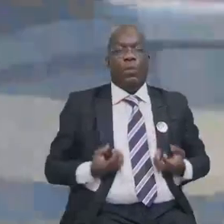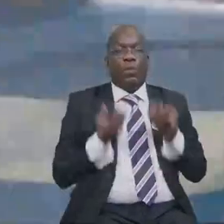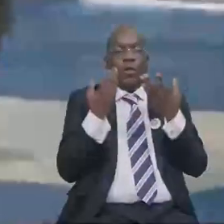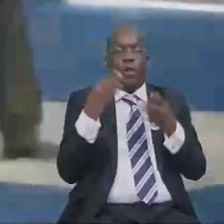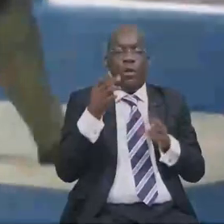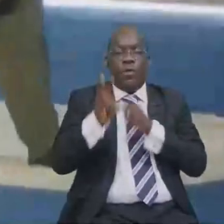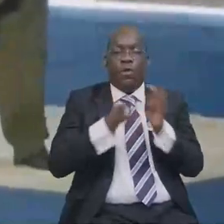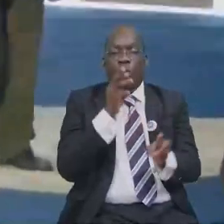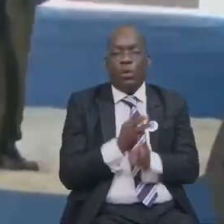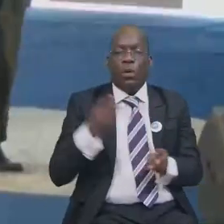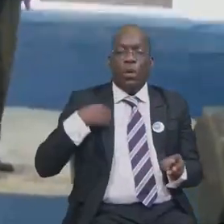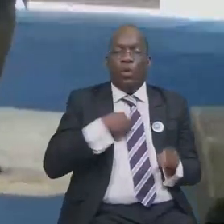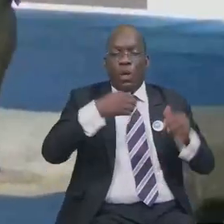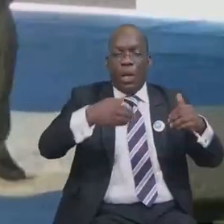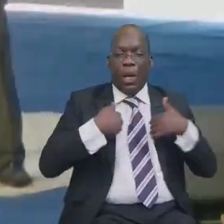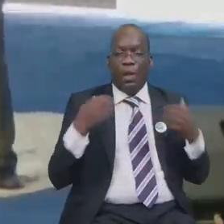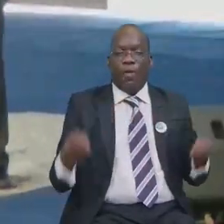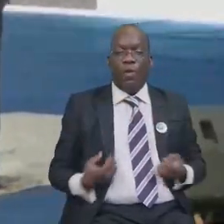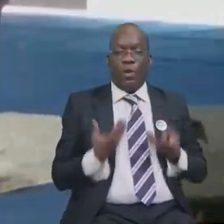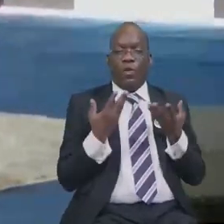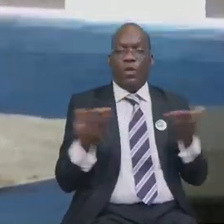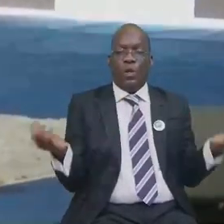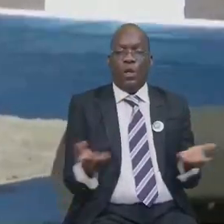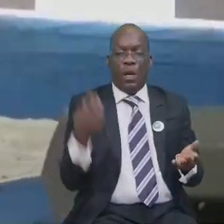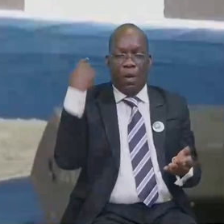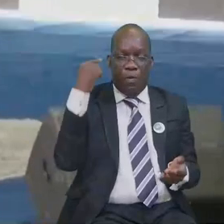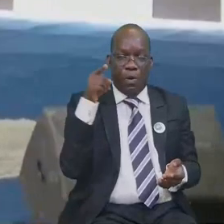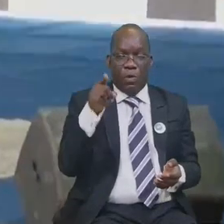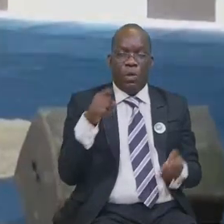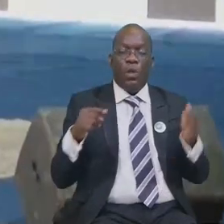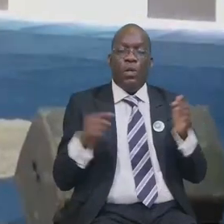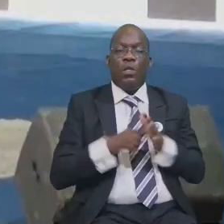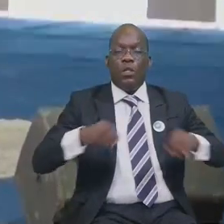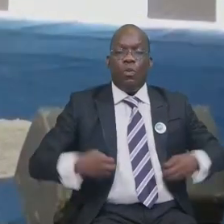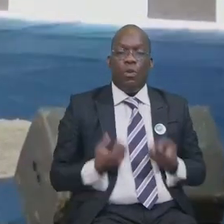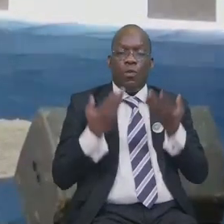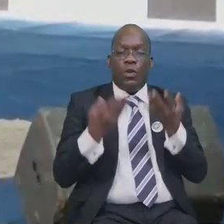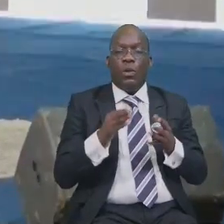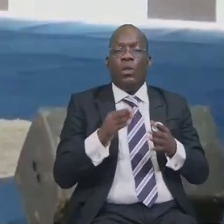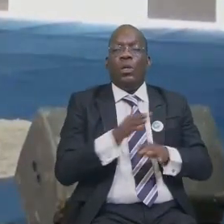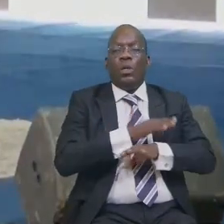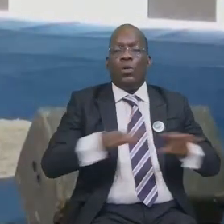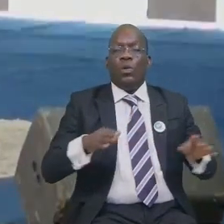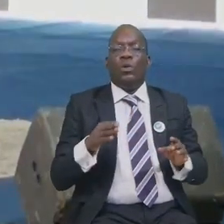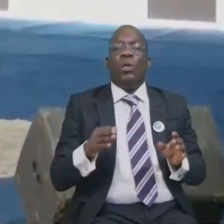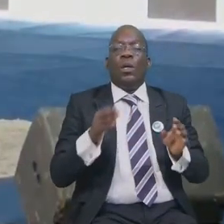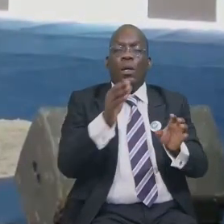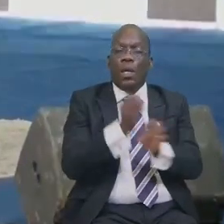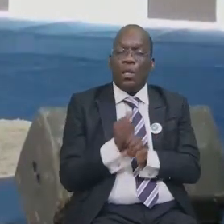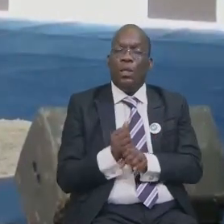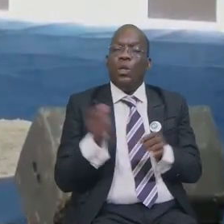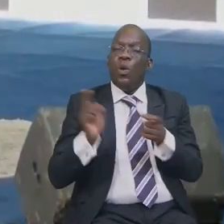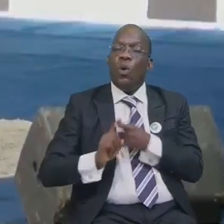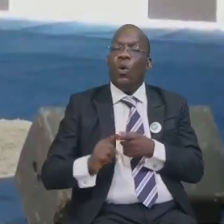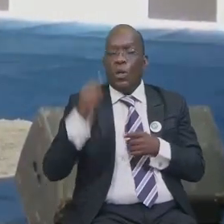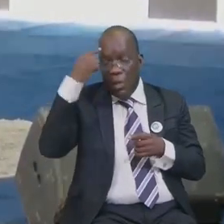la motivation ici pour vous. Ces choses de motivation-là vont amener les gens à penser à eux-mêmes, penser à leurs